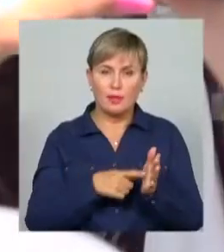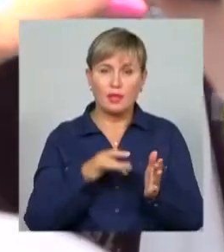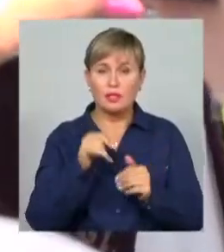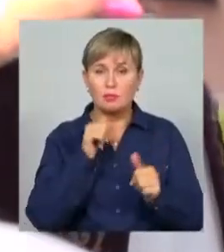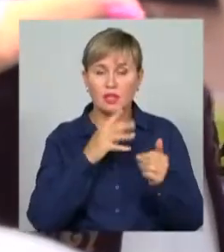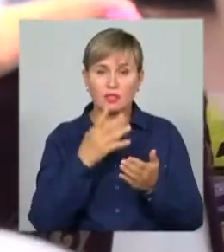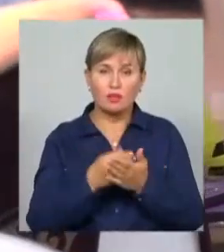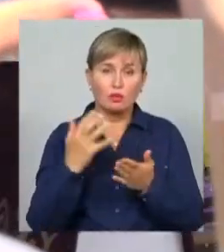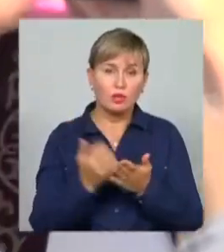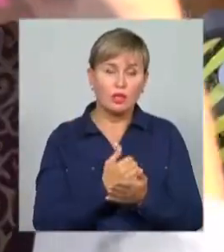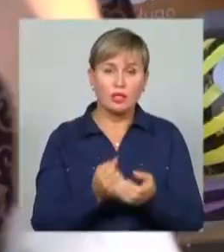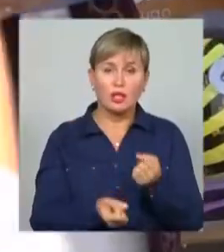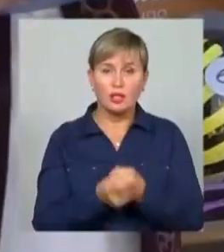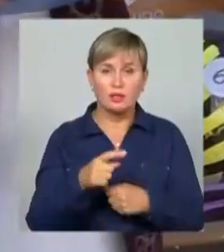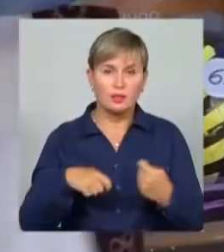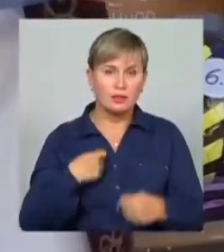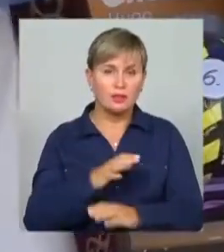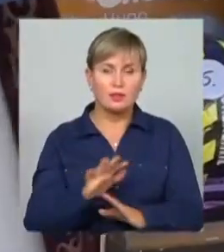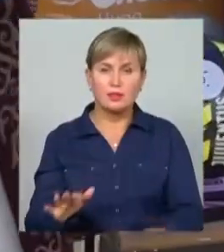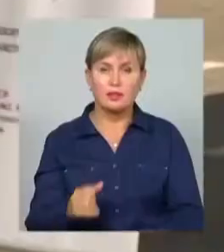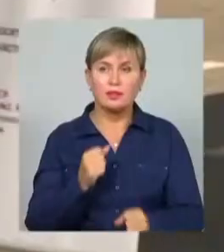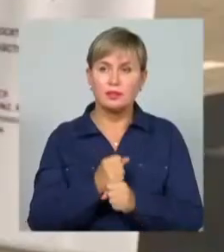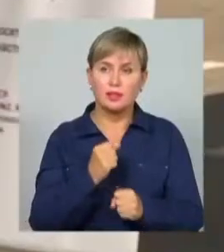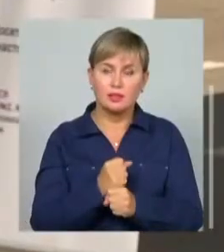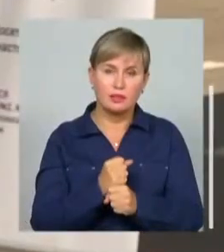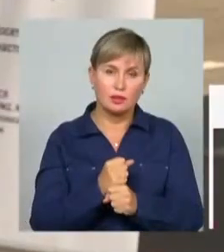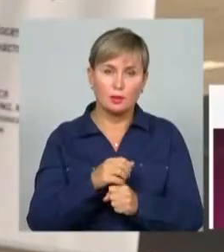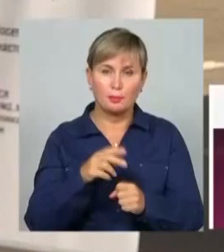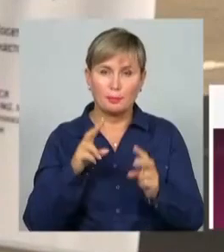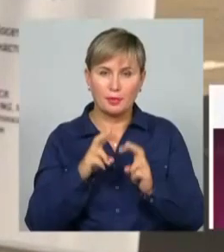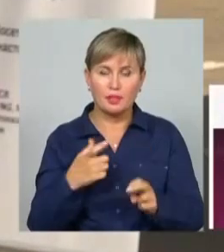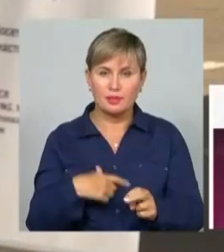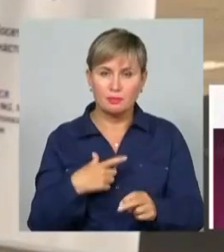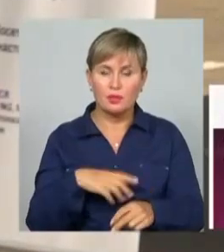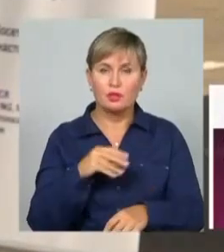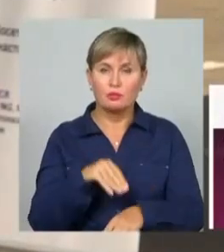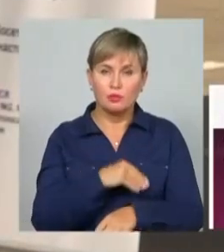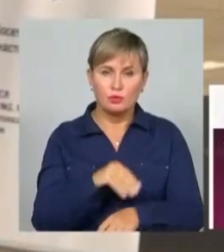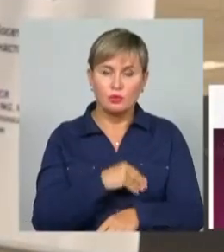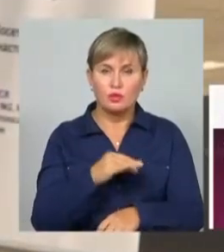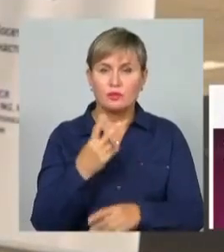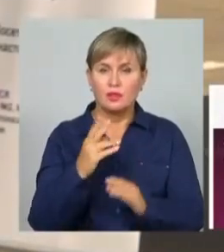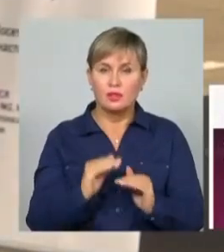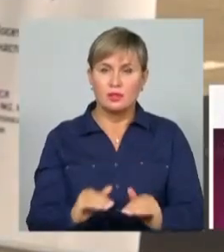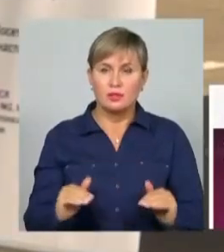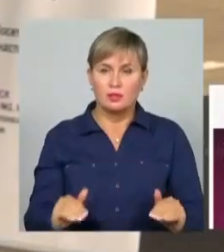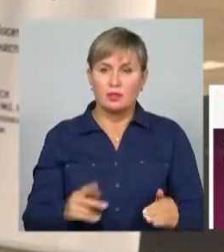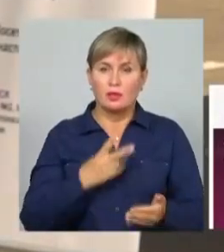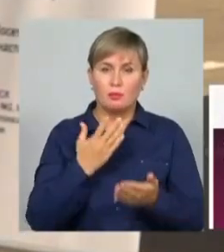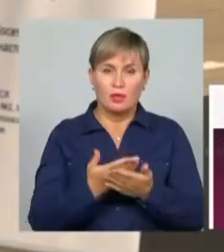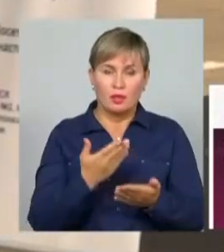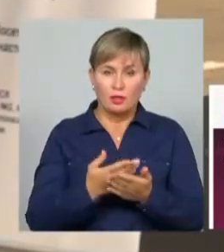свою удачу. Как оказалось, не зря. Сделала перепись себя, мужа и двоих детей.